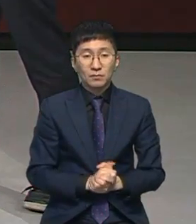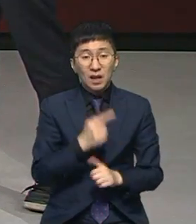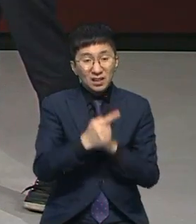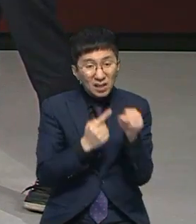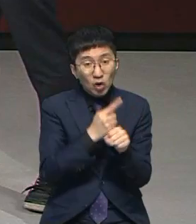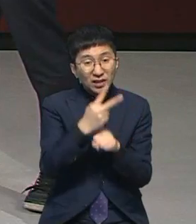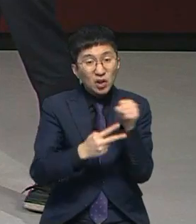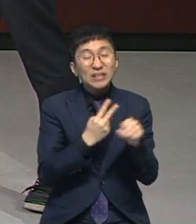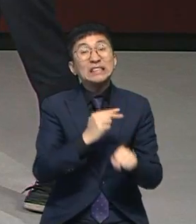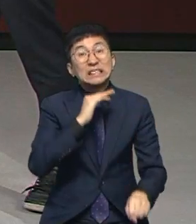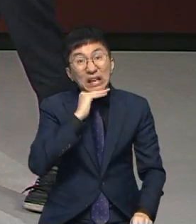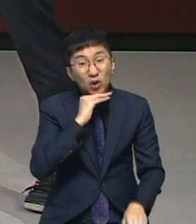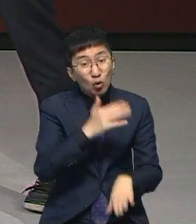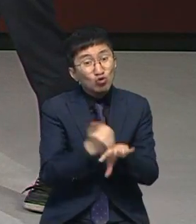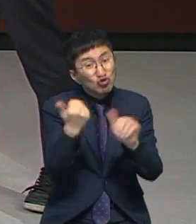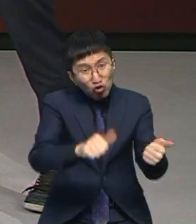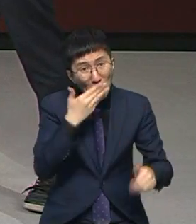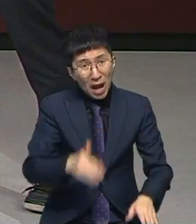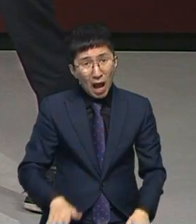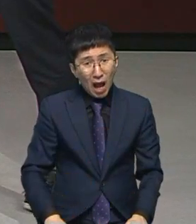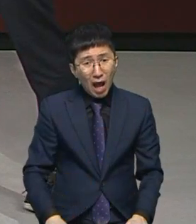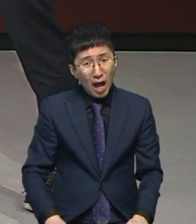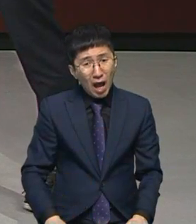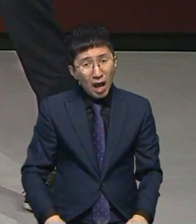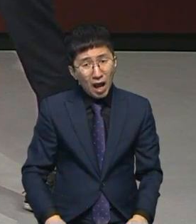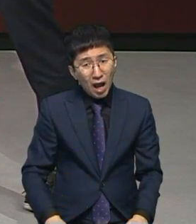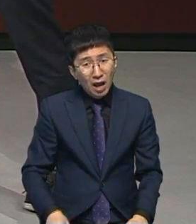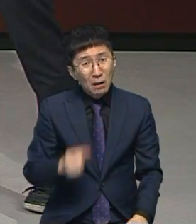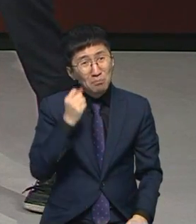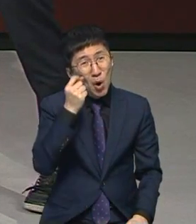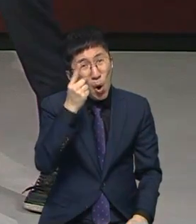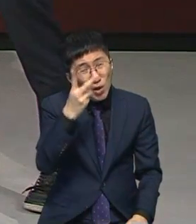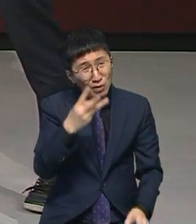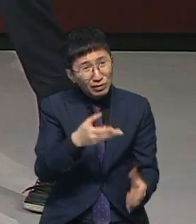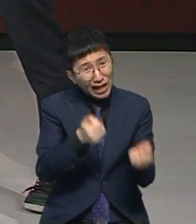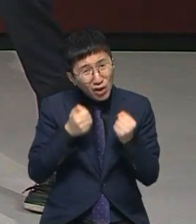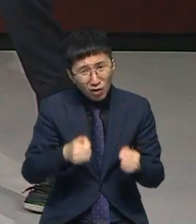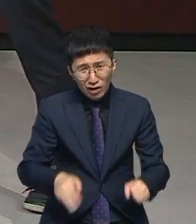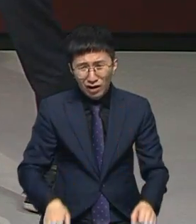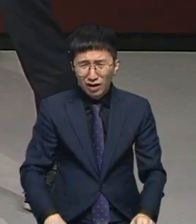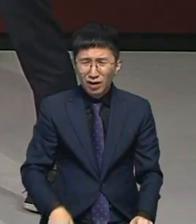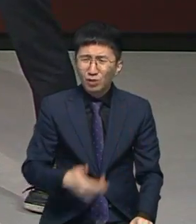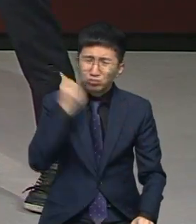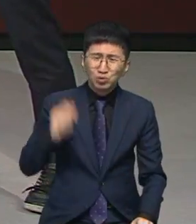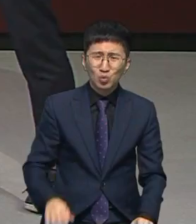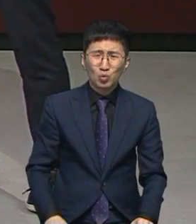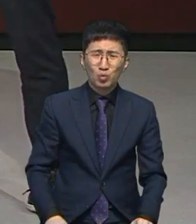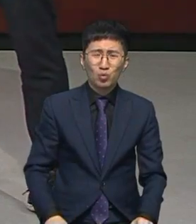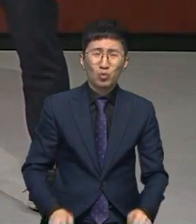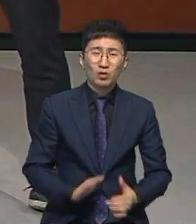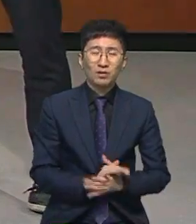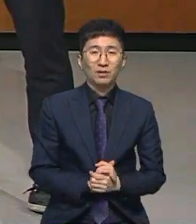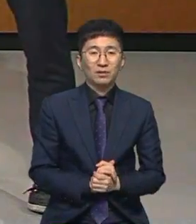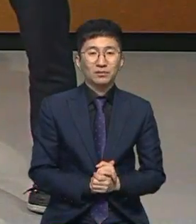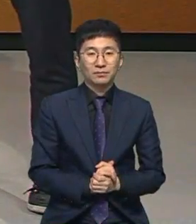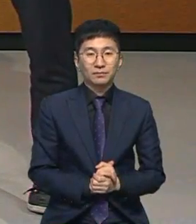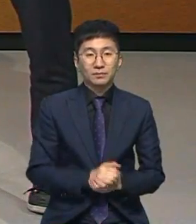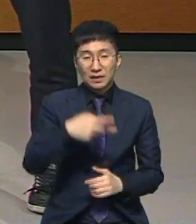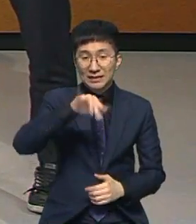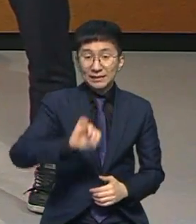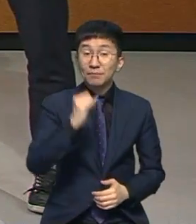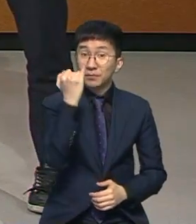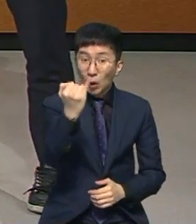1, 2년 기다리다가 다 사망하는 경우가 있기 때문에 몇 개월 앞당기는 것 가지고는 부족하고. 심상정